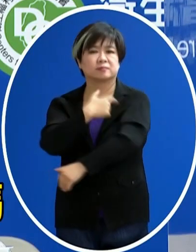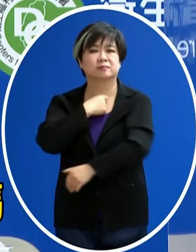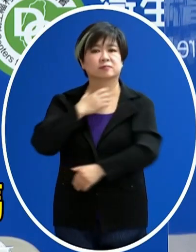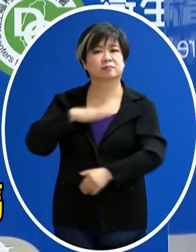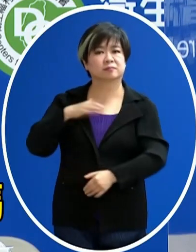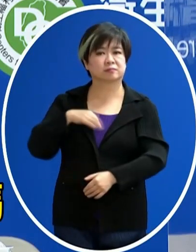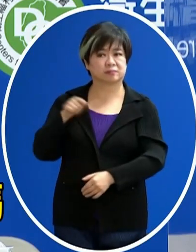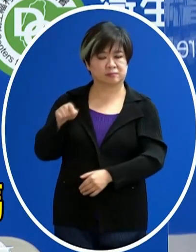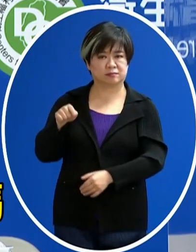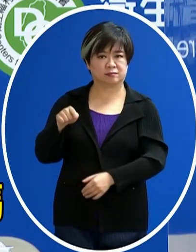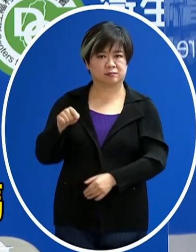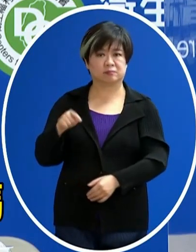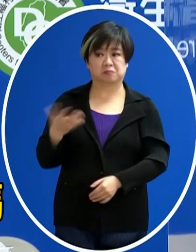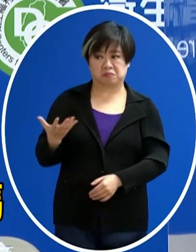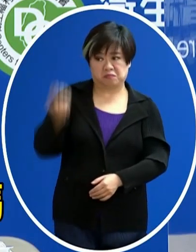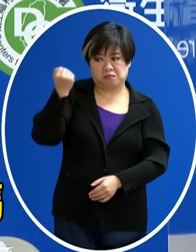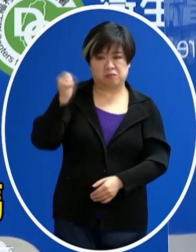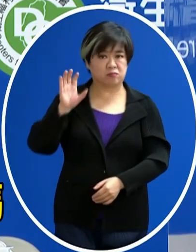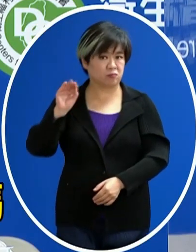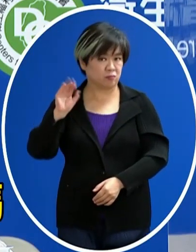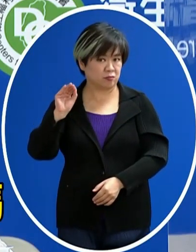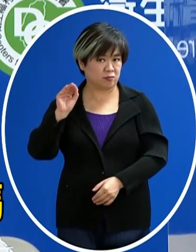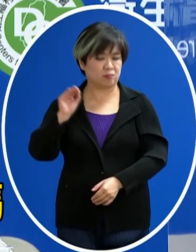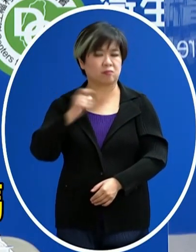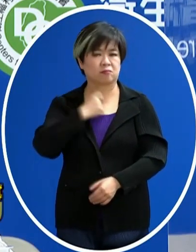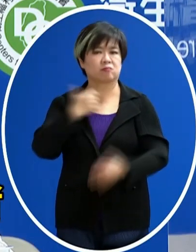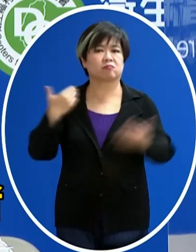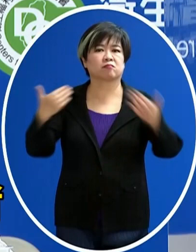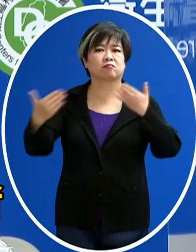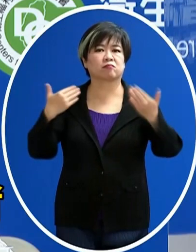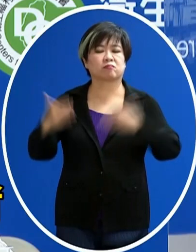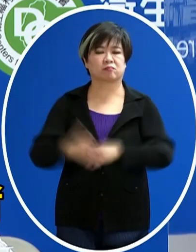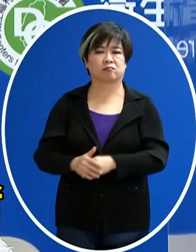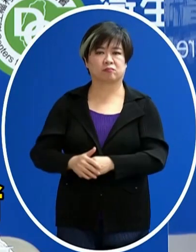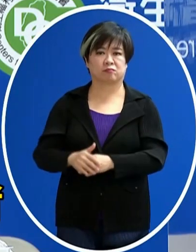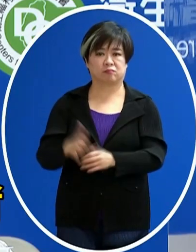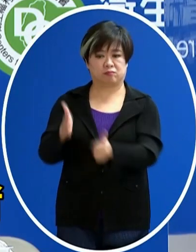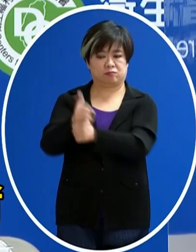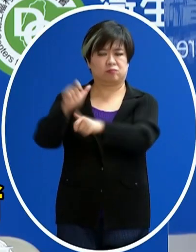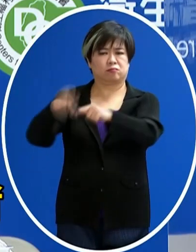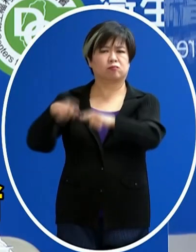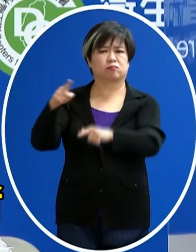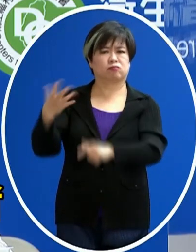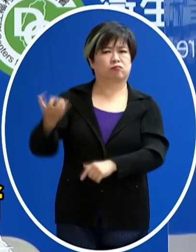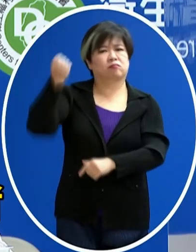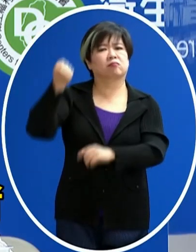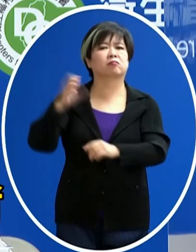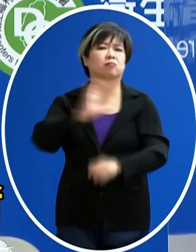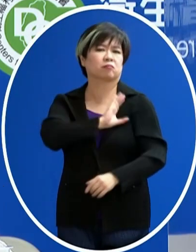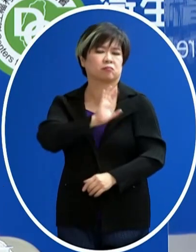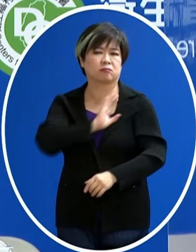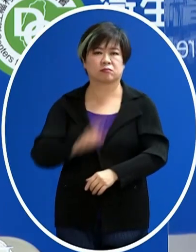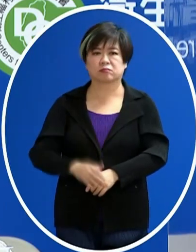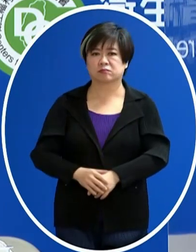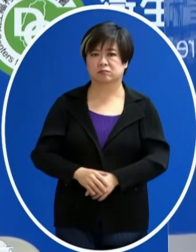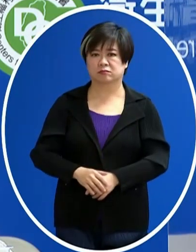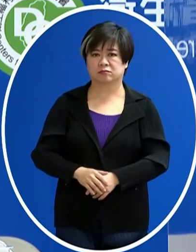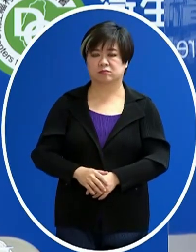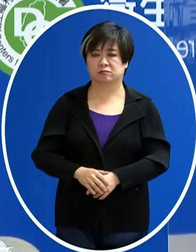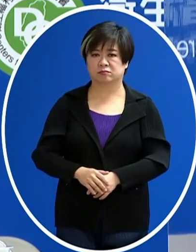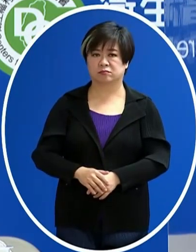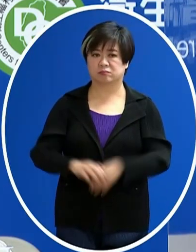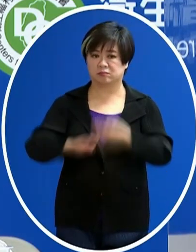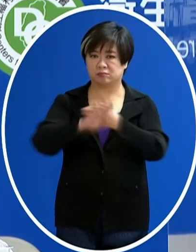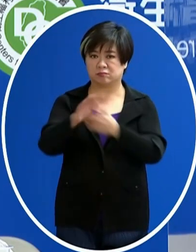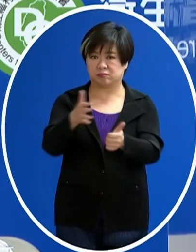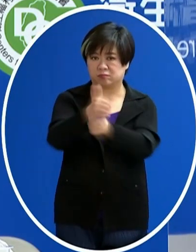方是不是权利拥有权利者嘛，那总公司一定是拥有权利者嘛，那很多的